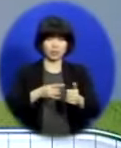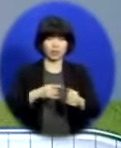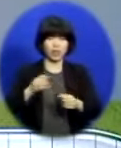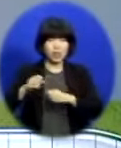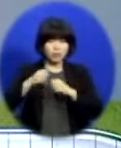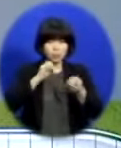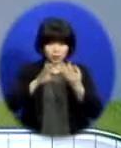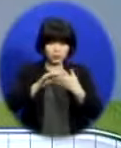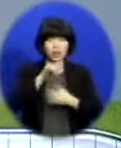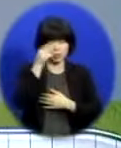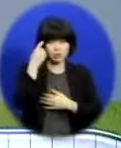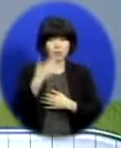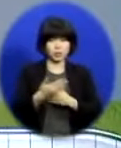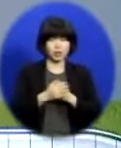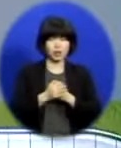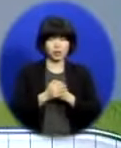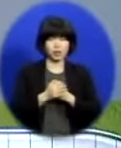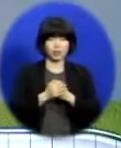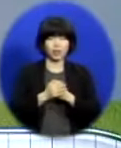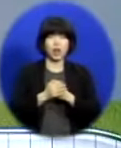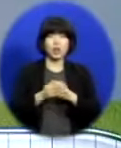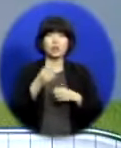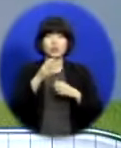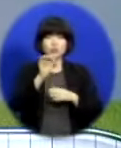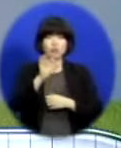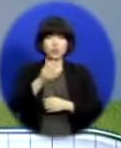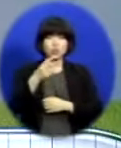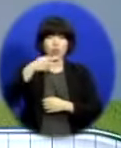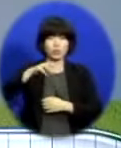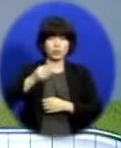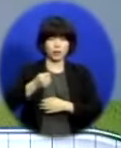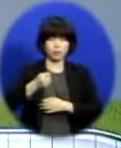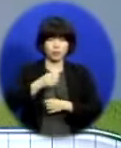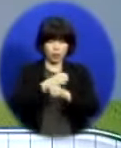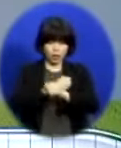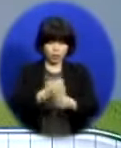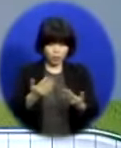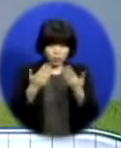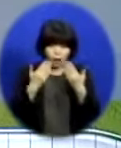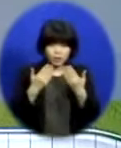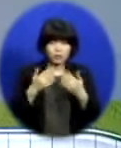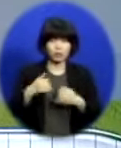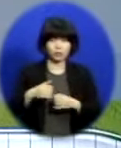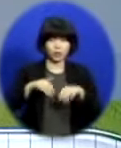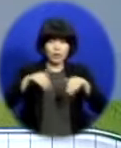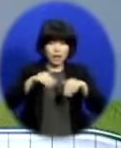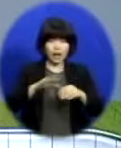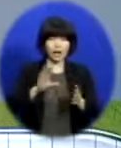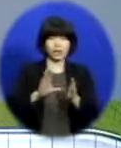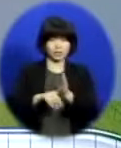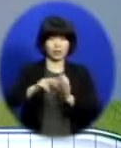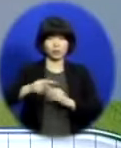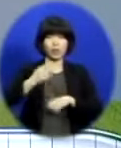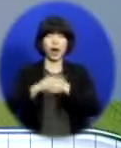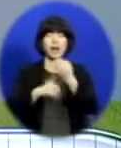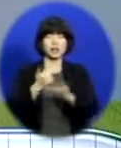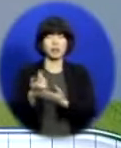요셉도 그랬잖아요 종살이 할 때도 감옥에 갔을 때도 하나님은 함께 계셨잖아요